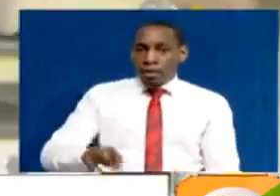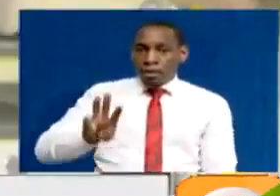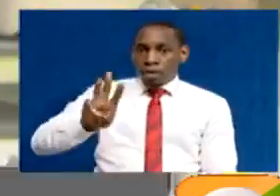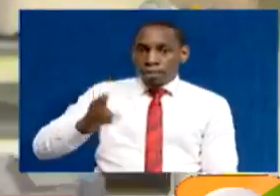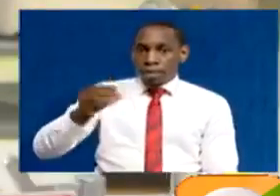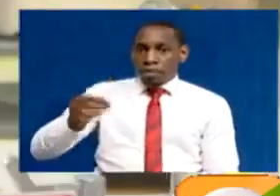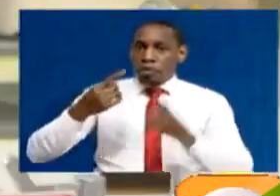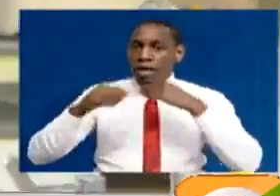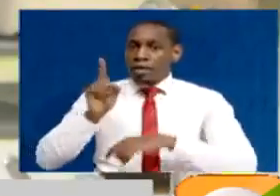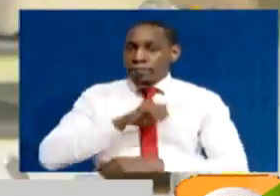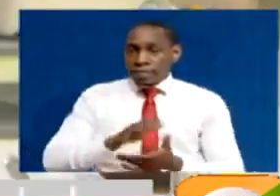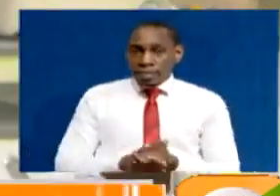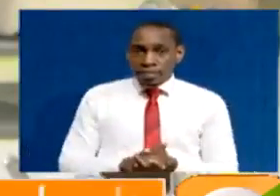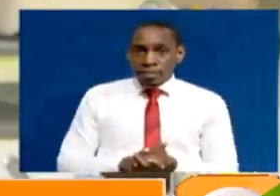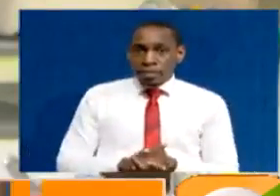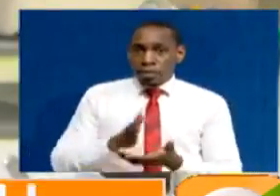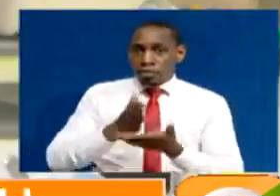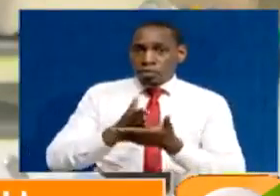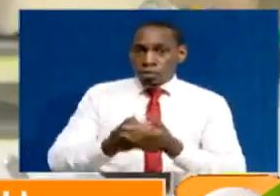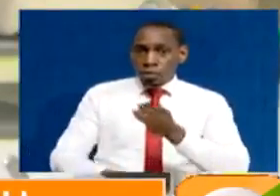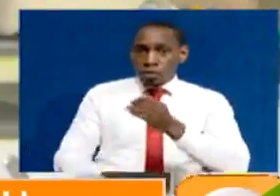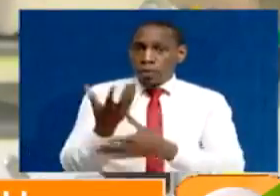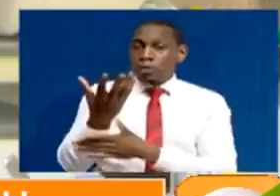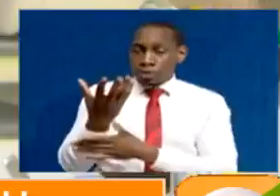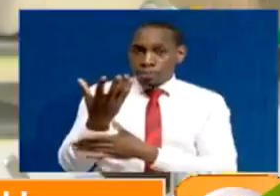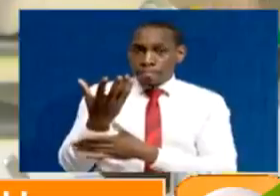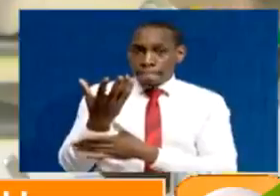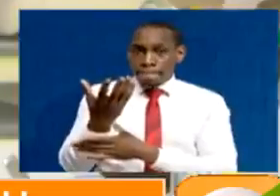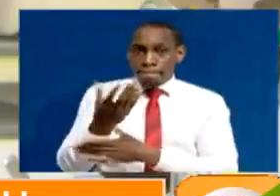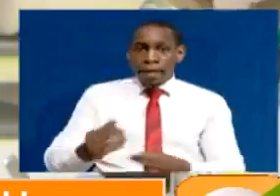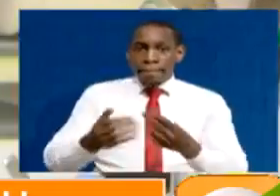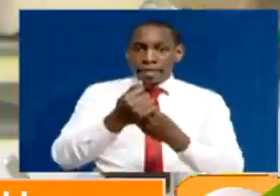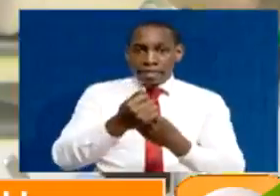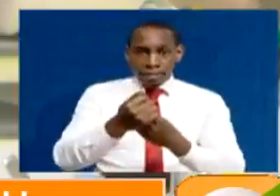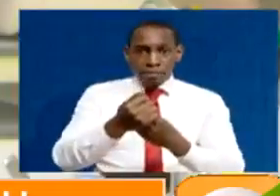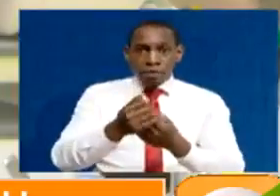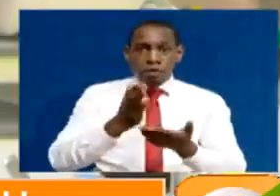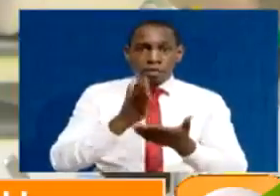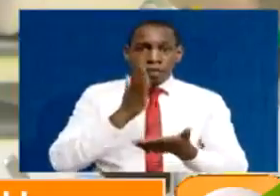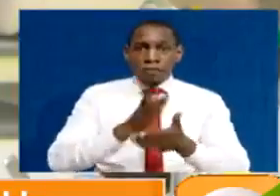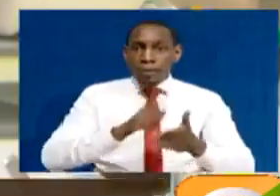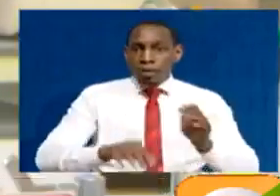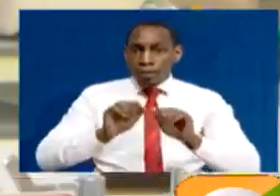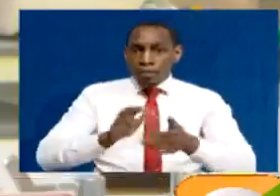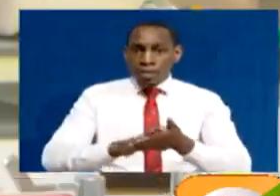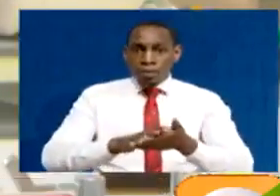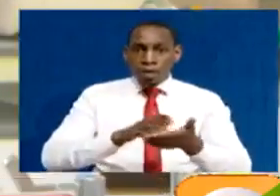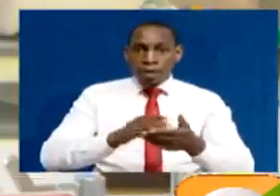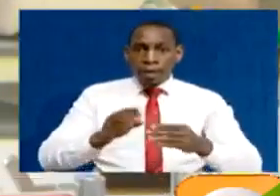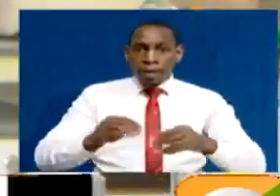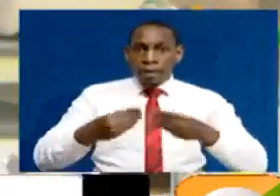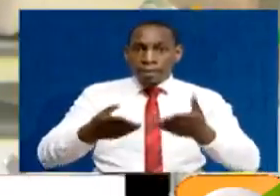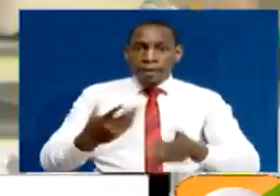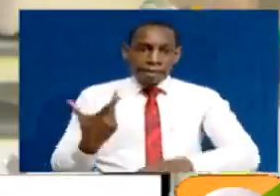made this announcement, they should be triggering off the partnerships that will ensure that we can procure the